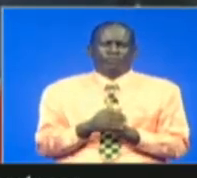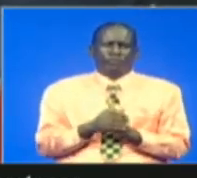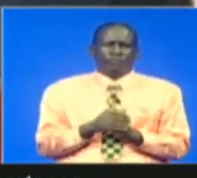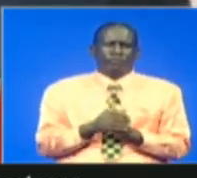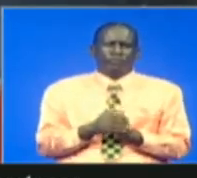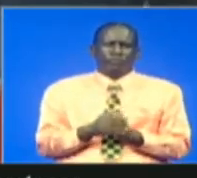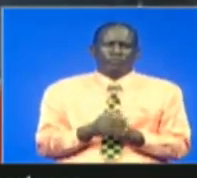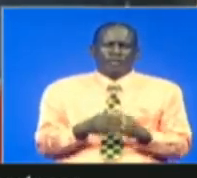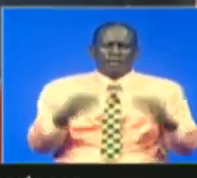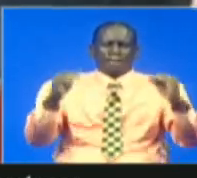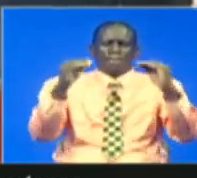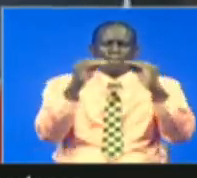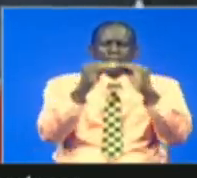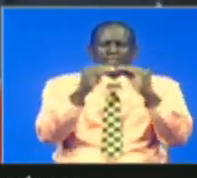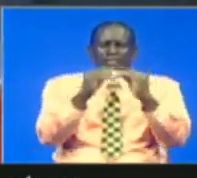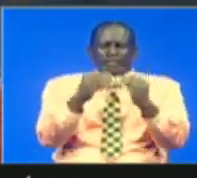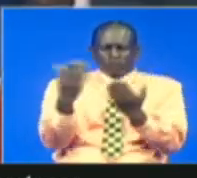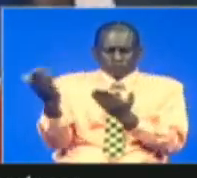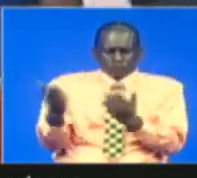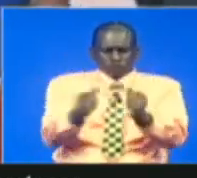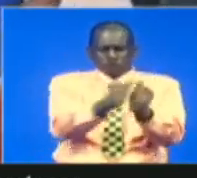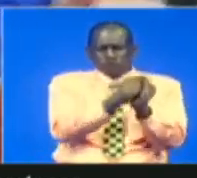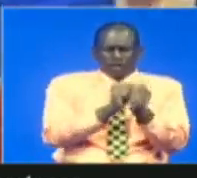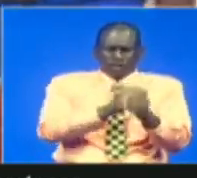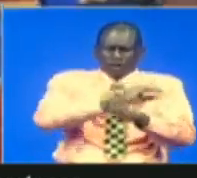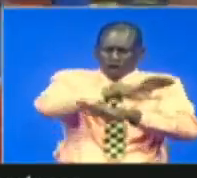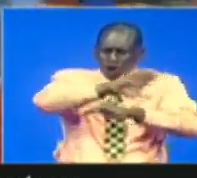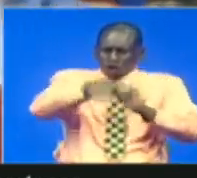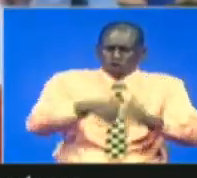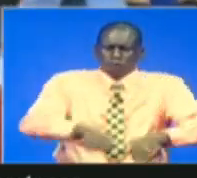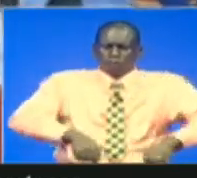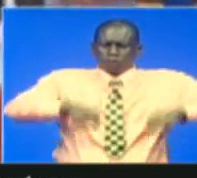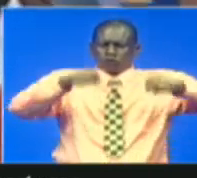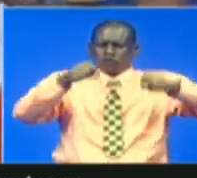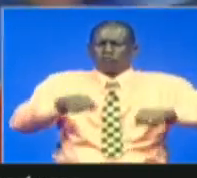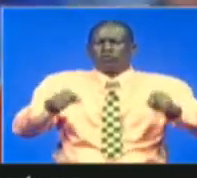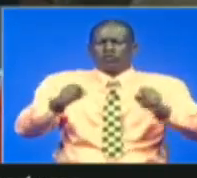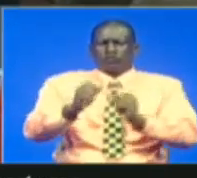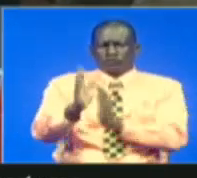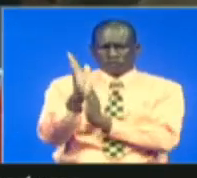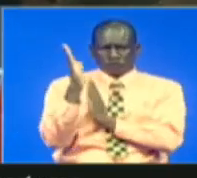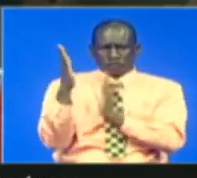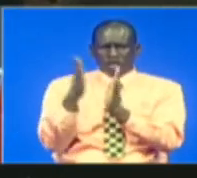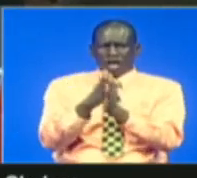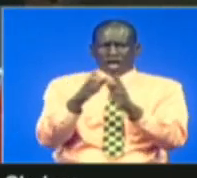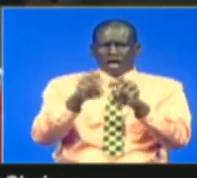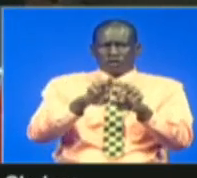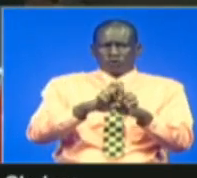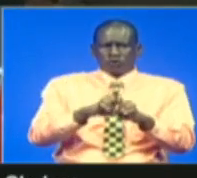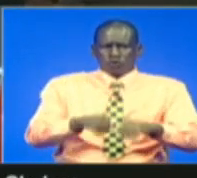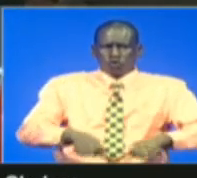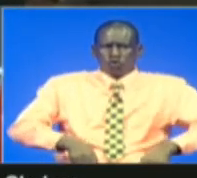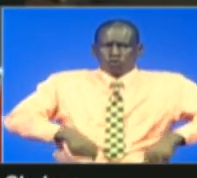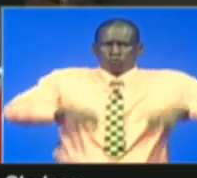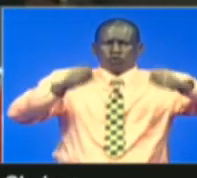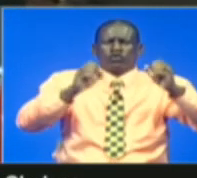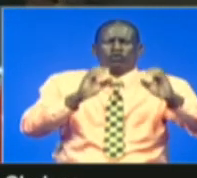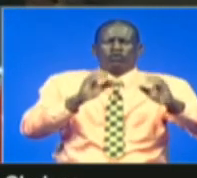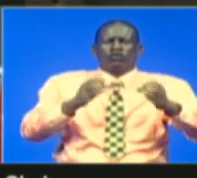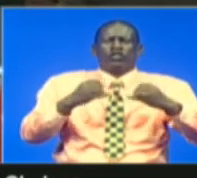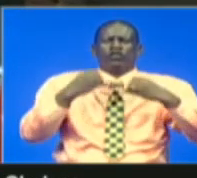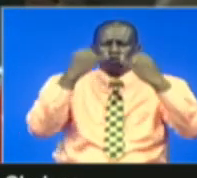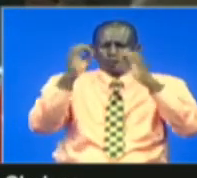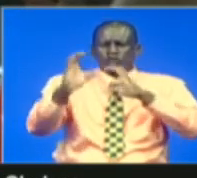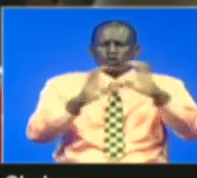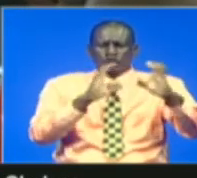Katika mkutano uliowaleta pamoja maafisa wakuu wa usalama pamoja na wakuu wa wizara ya habari na mawasiliano mjini Mombasa,